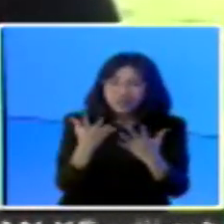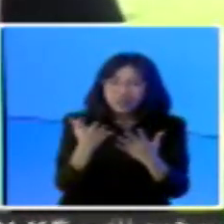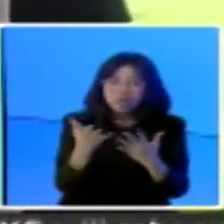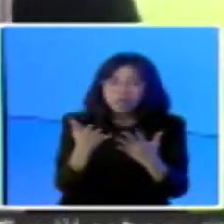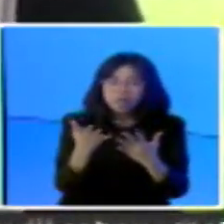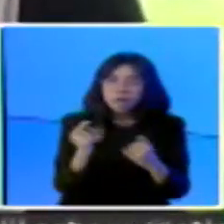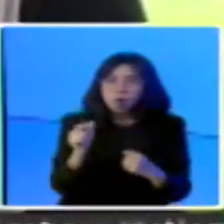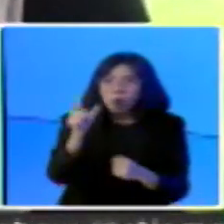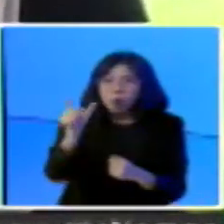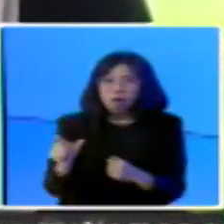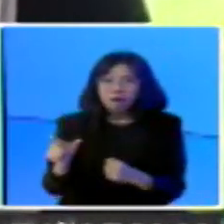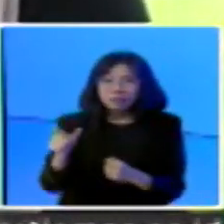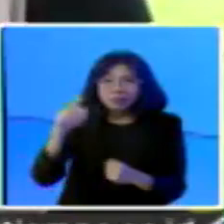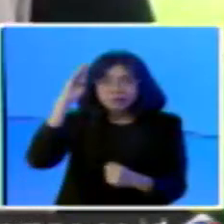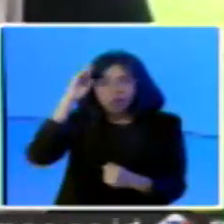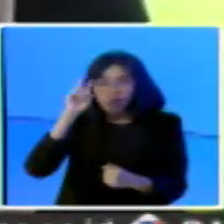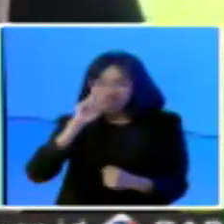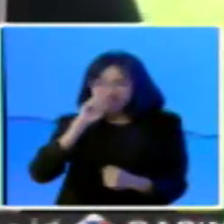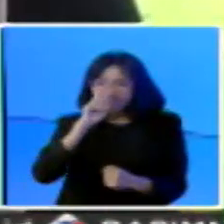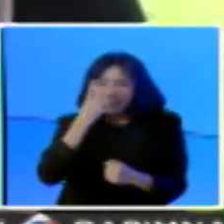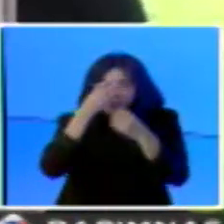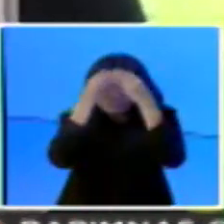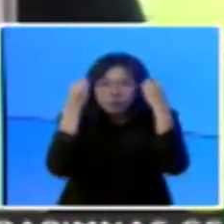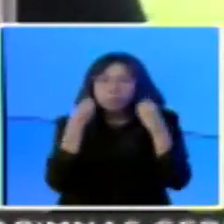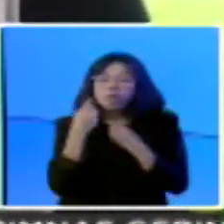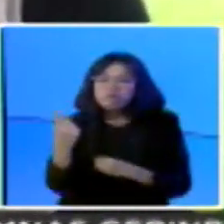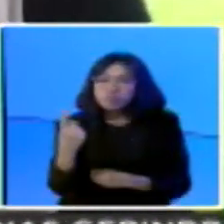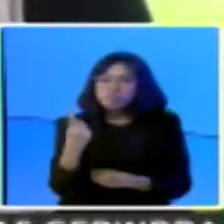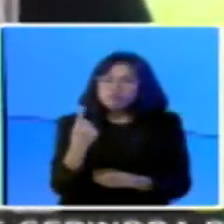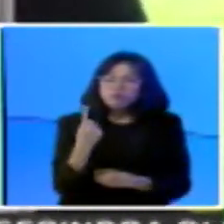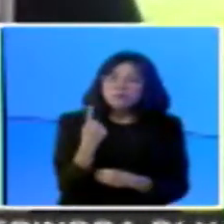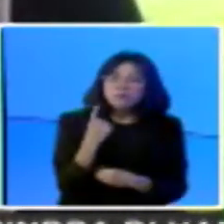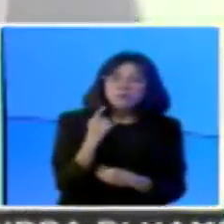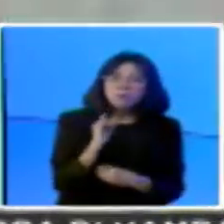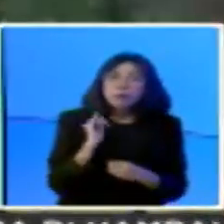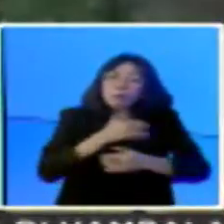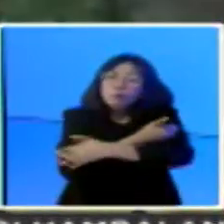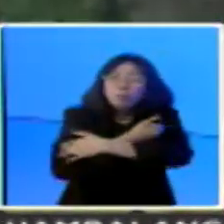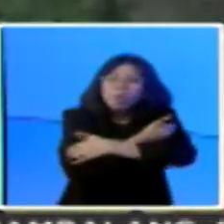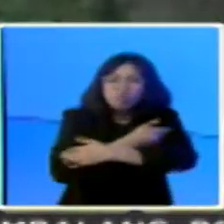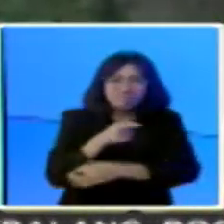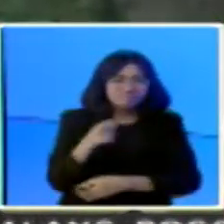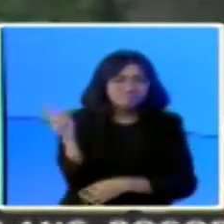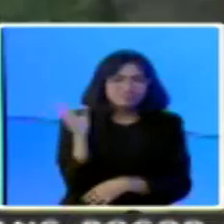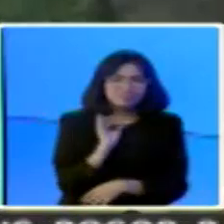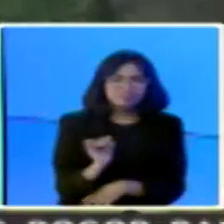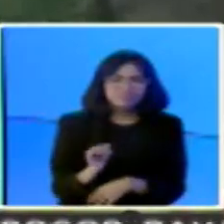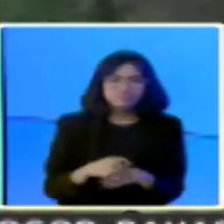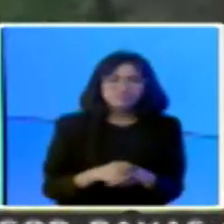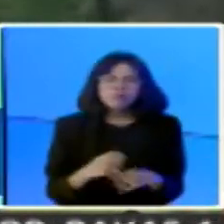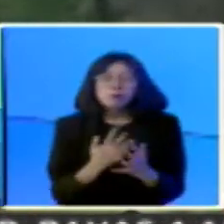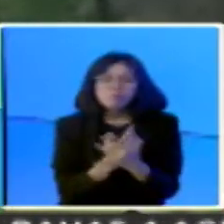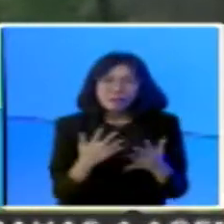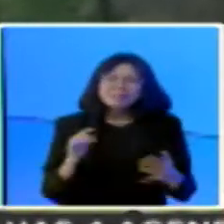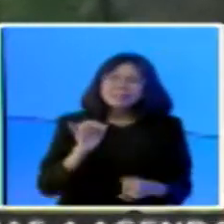si hijabers, cross hijabersnya itu kayak sampai meluk-meluk. Jadi ya mungkin masyarakat pasti